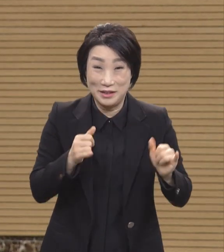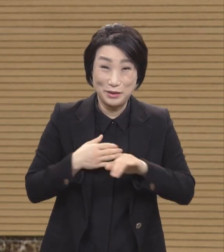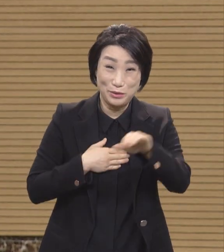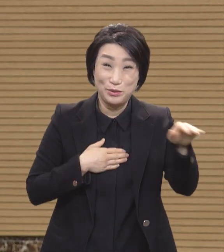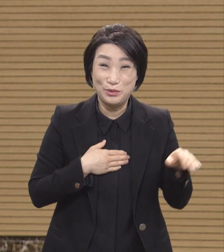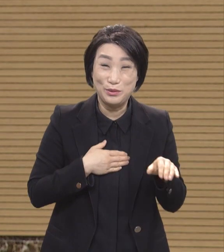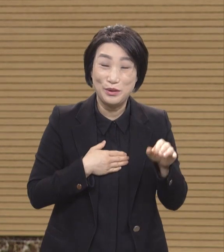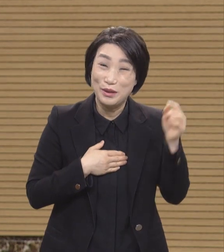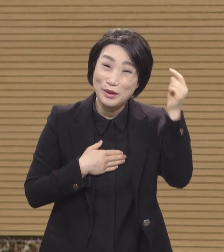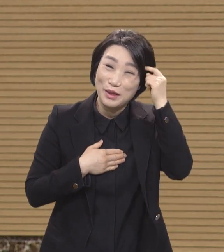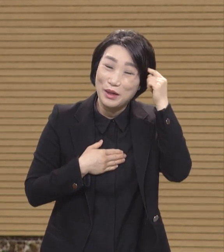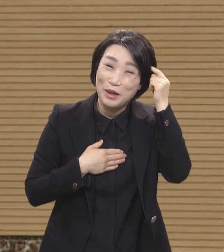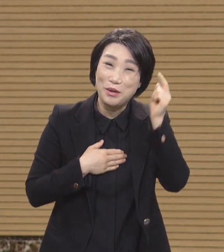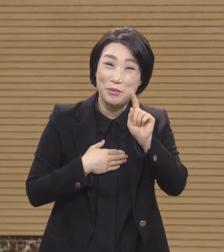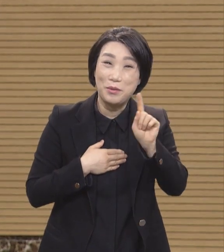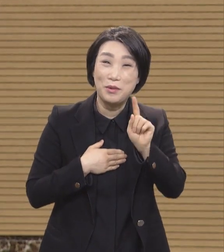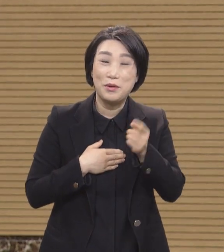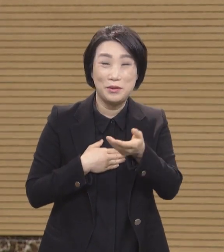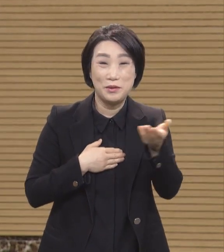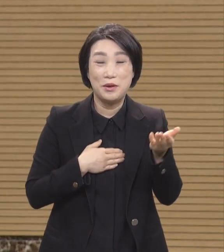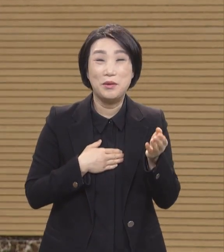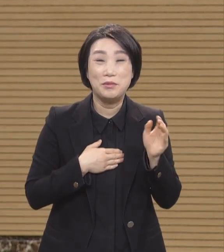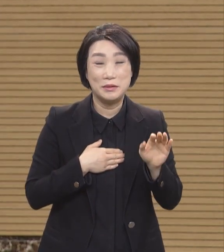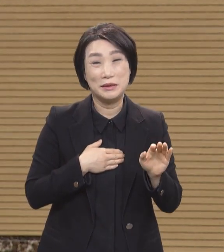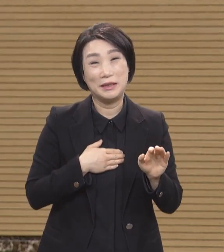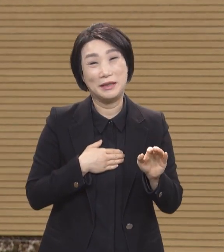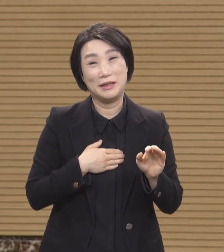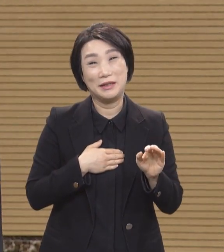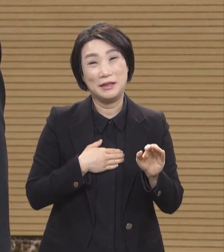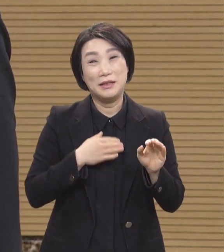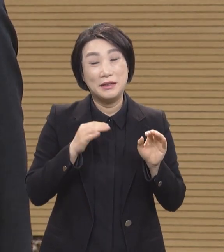인간의 주먹만은 머릿속에